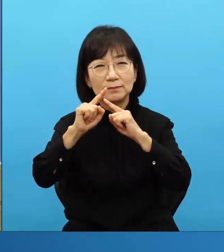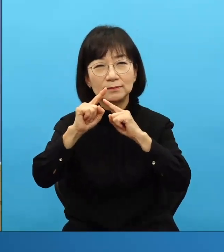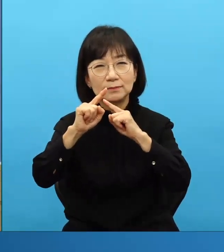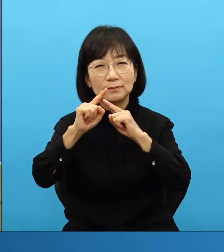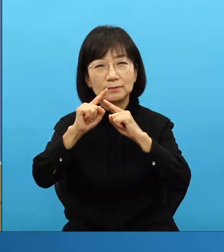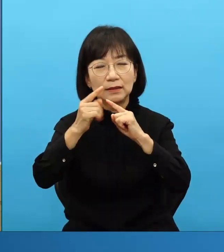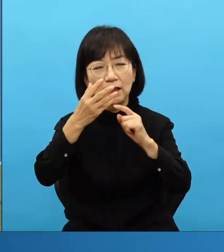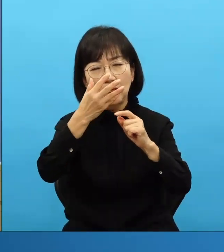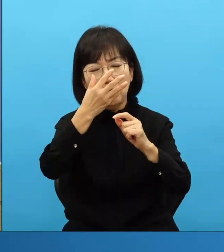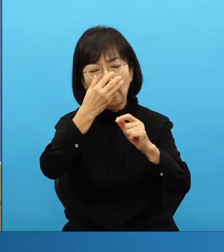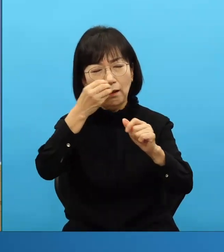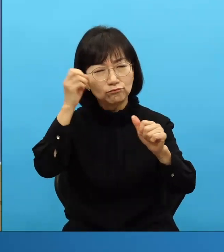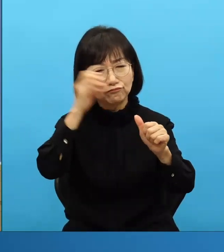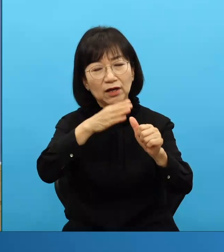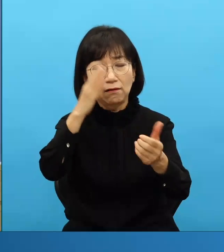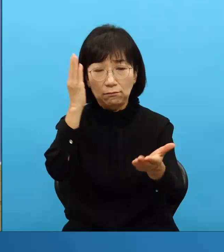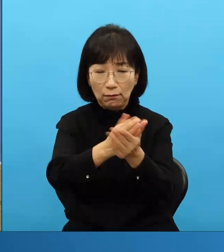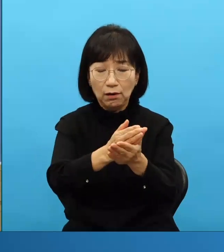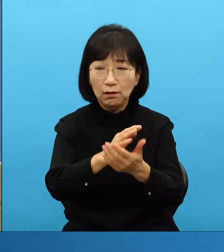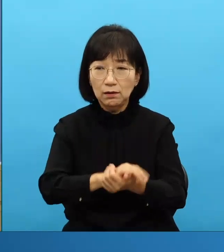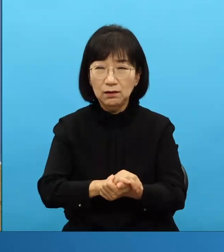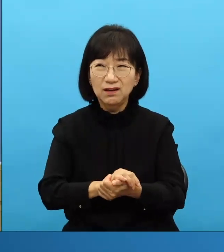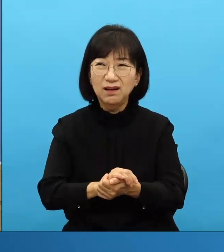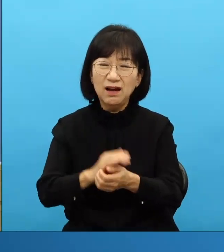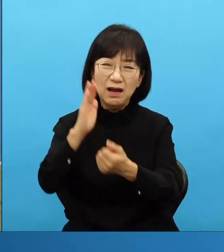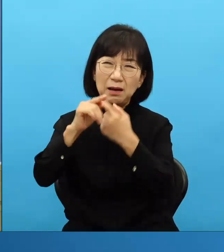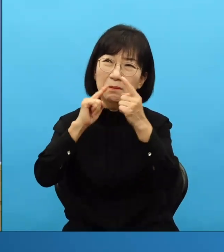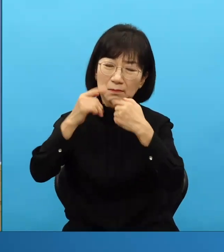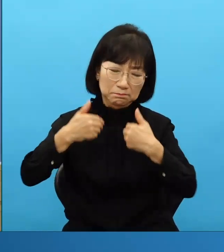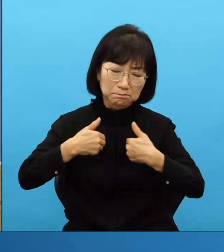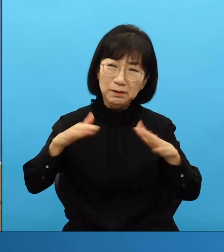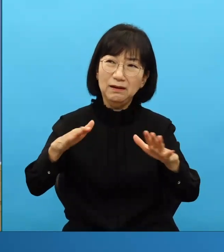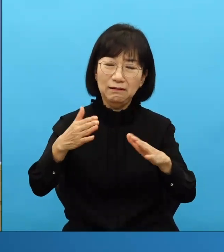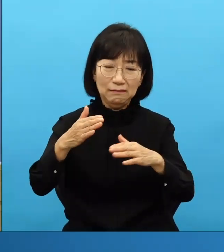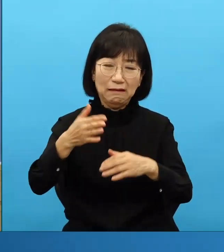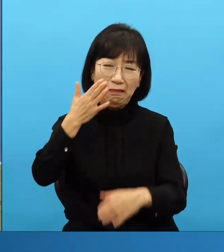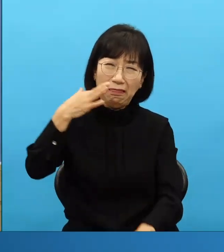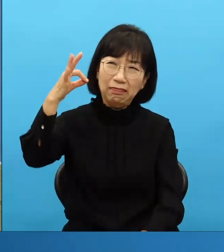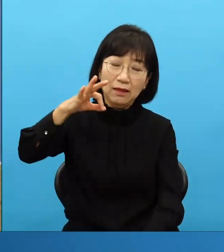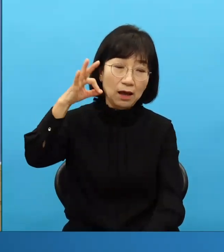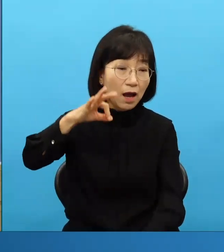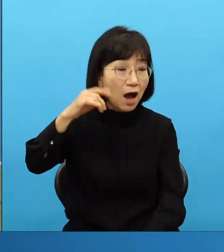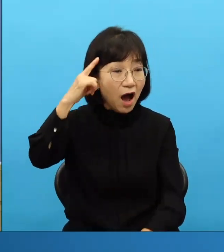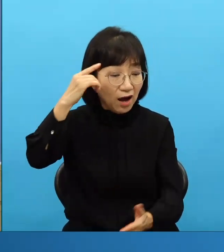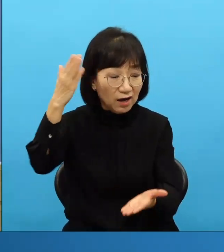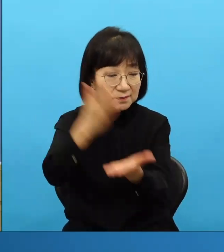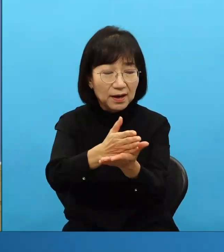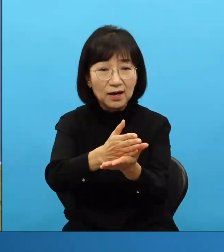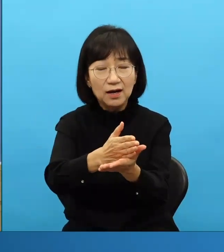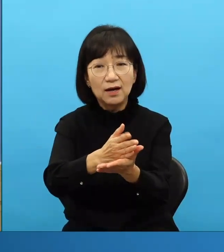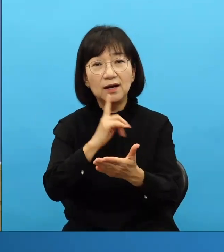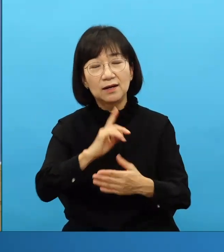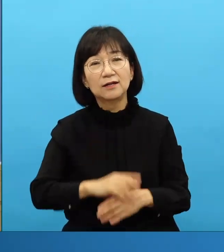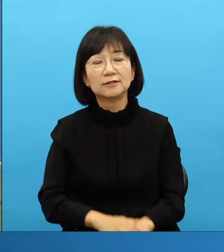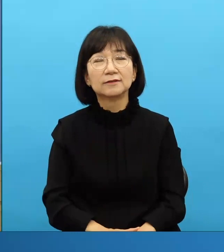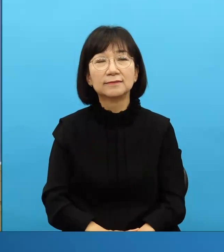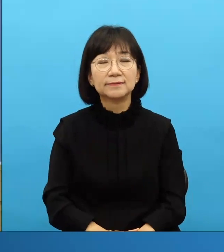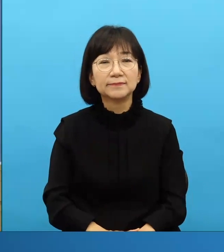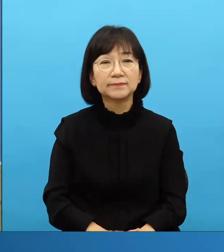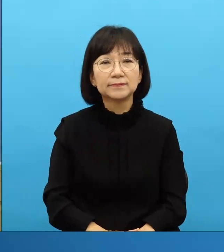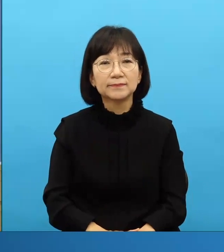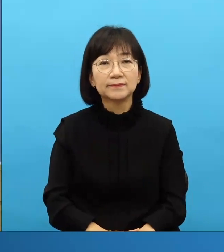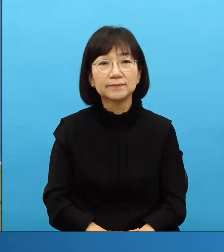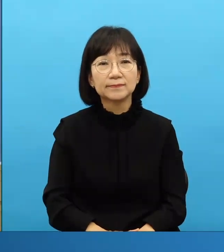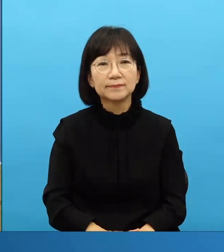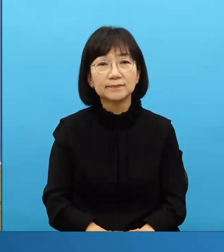말씀을 멸시한다는 말, 말씀을 업신여기는 거예요. And so when you contempt the words of God, it 말씀을 says that 가볍게 여기는 거예요. you're taking it lightly. You're not